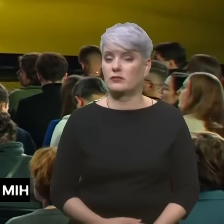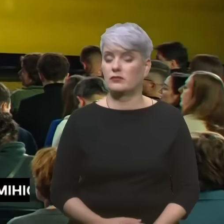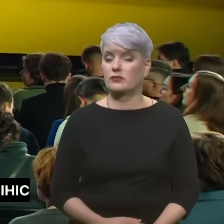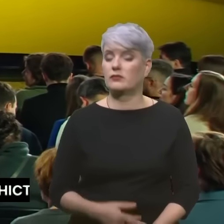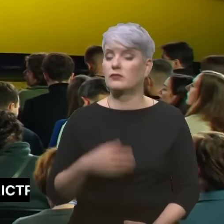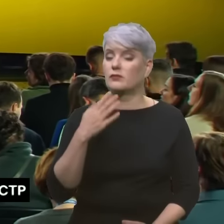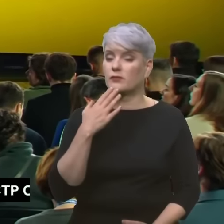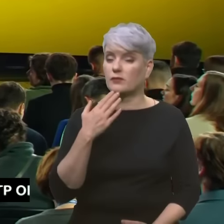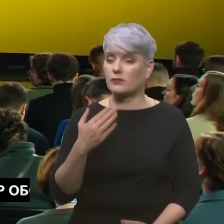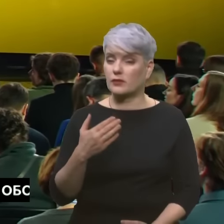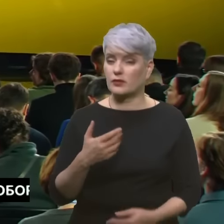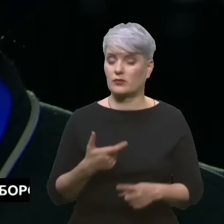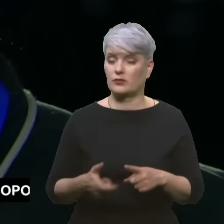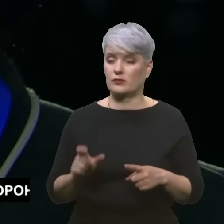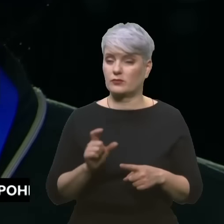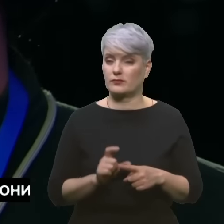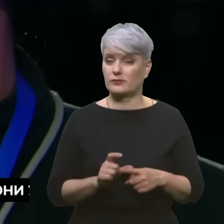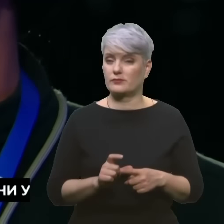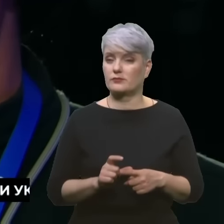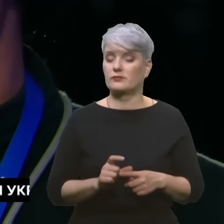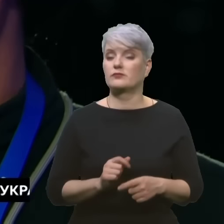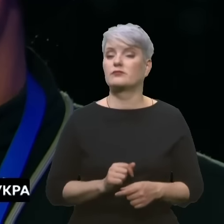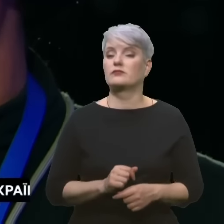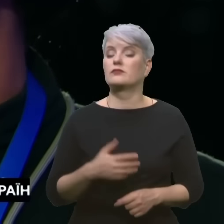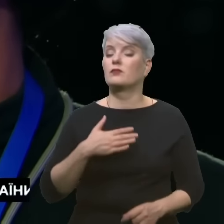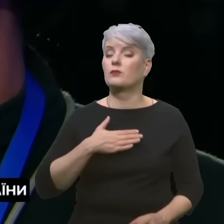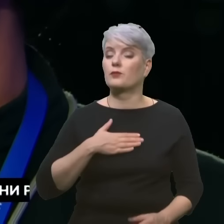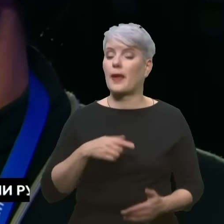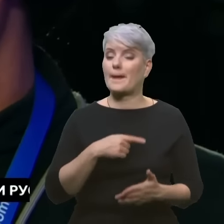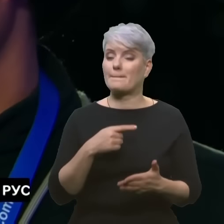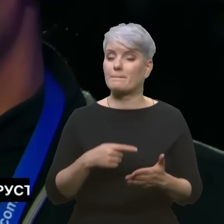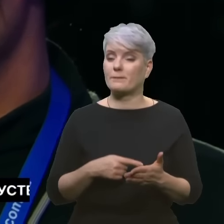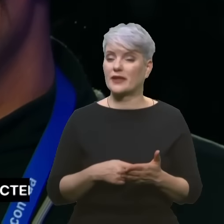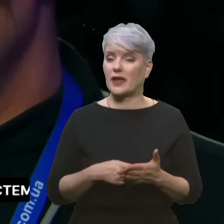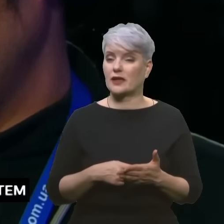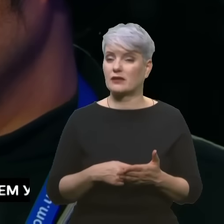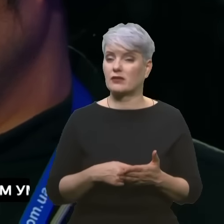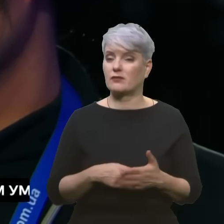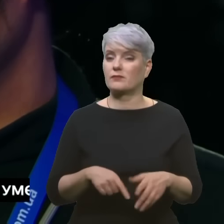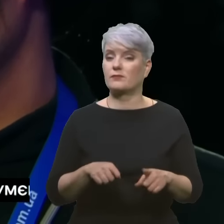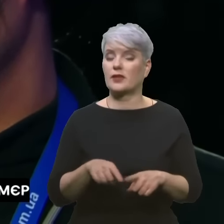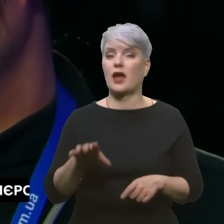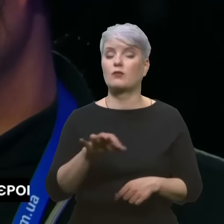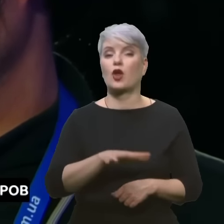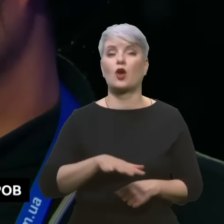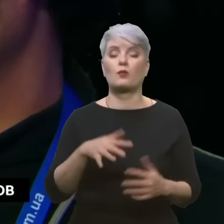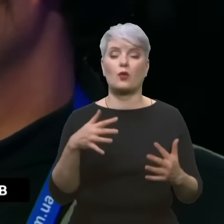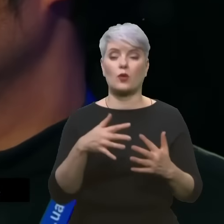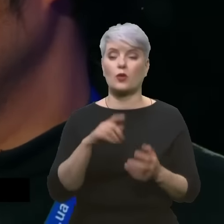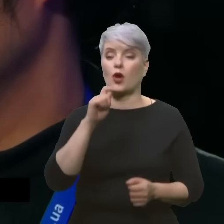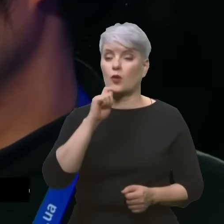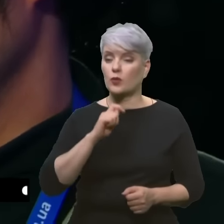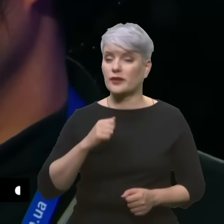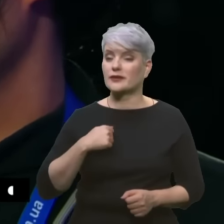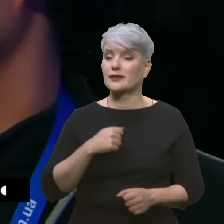Thank you very much for having Дуже дякую. My question is, моє питання наступне по поле бою. Українські